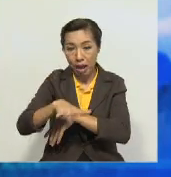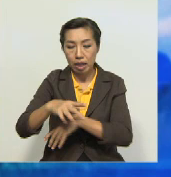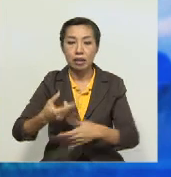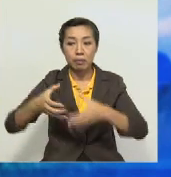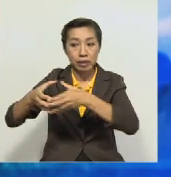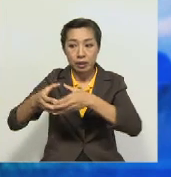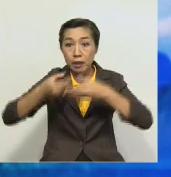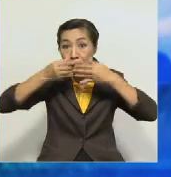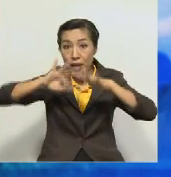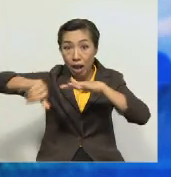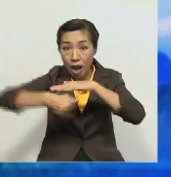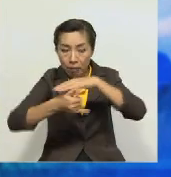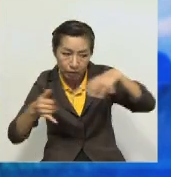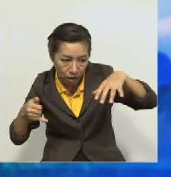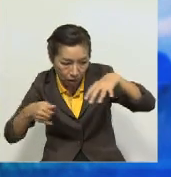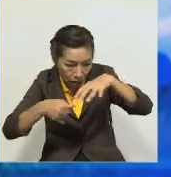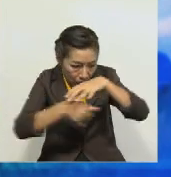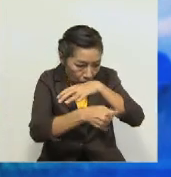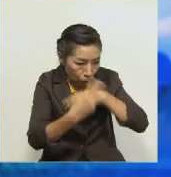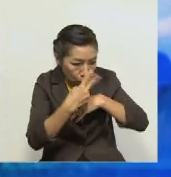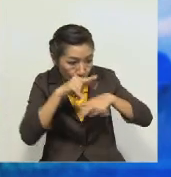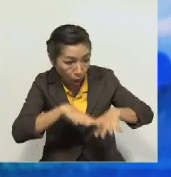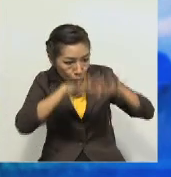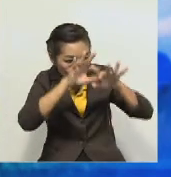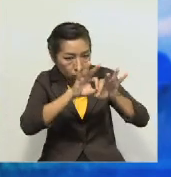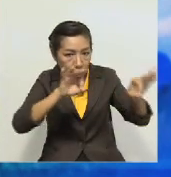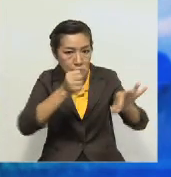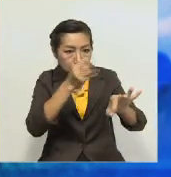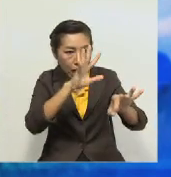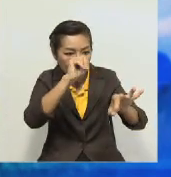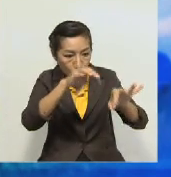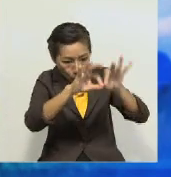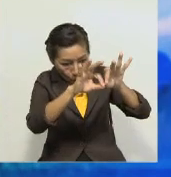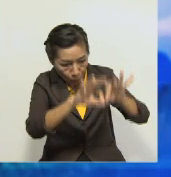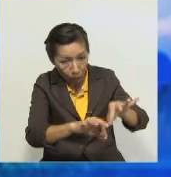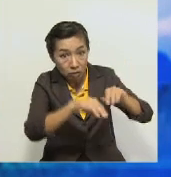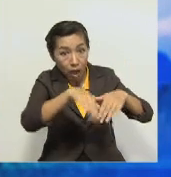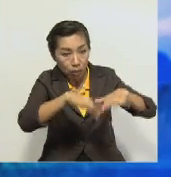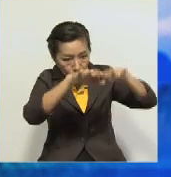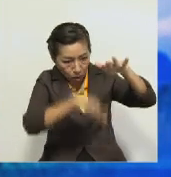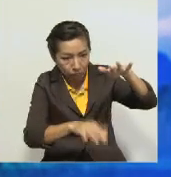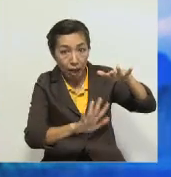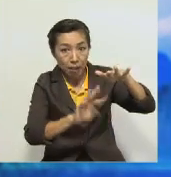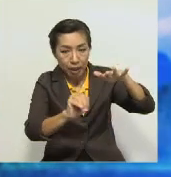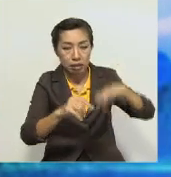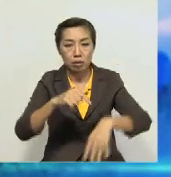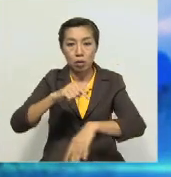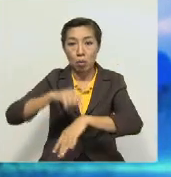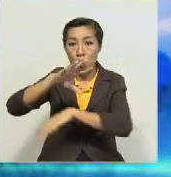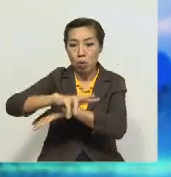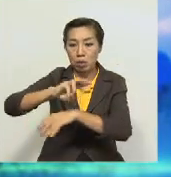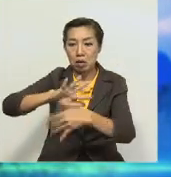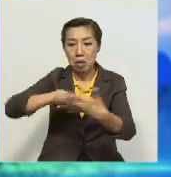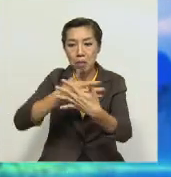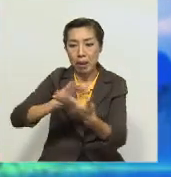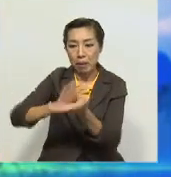กประดาน้ำลงสำรจพรงท่ำจุดนำท่วมระยะทาง 15 เมตร ความลึก 5 เมตรเวลา 18 น.ร. ปรับแพ้นการทำง